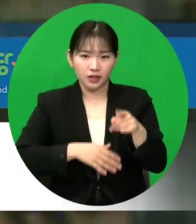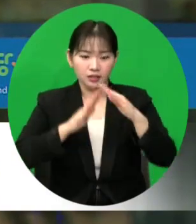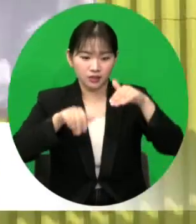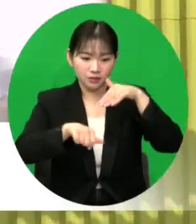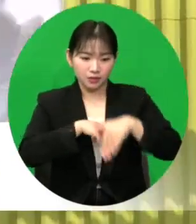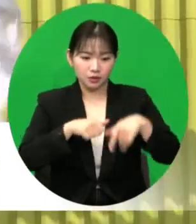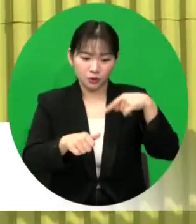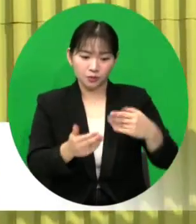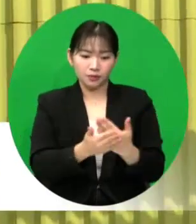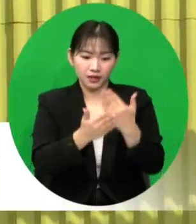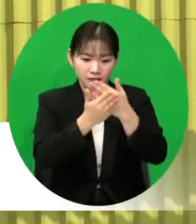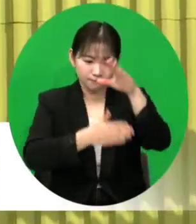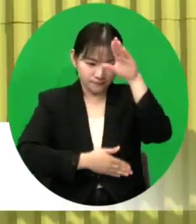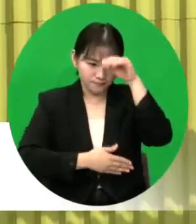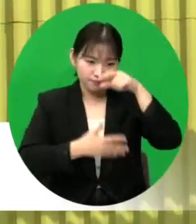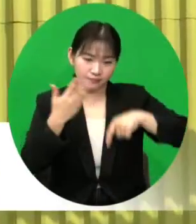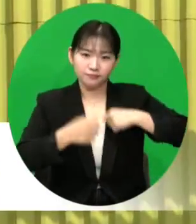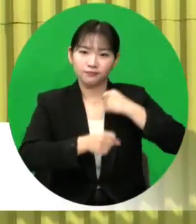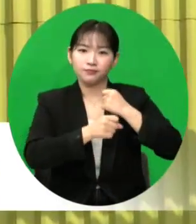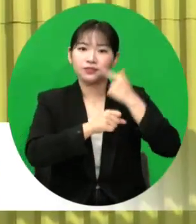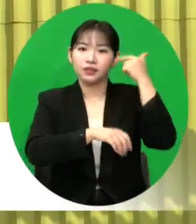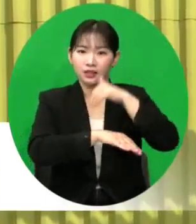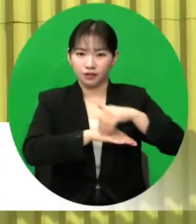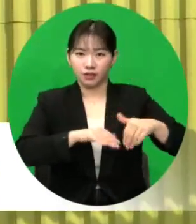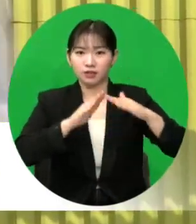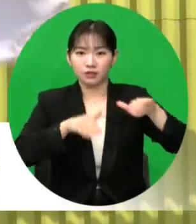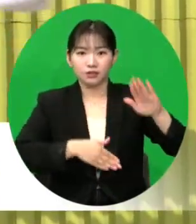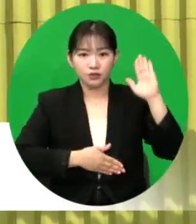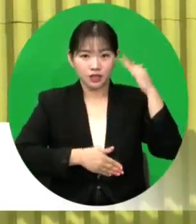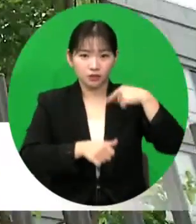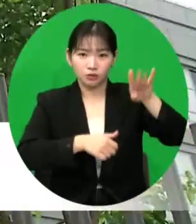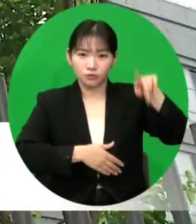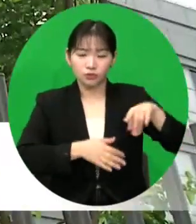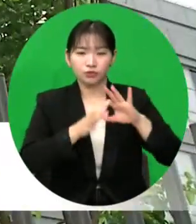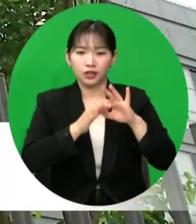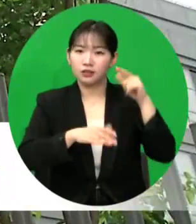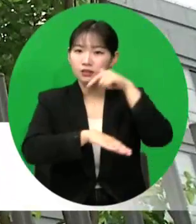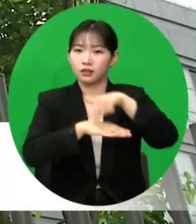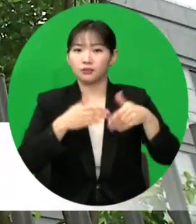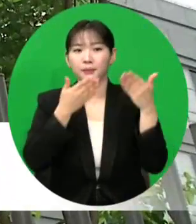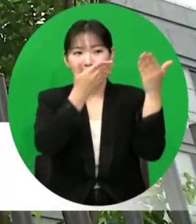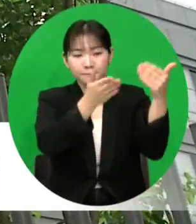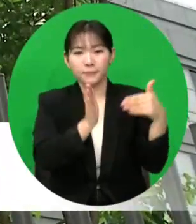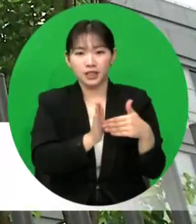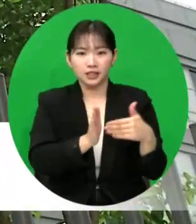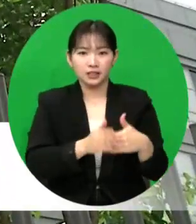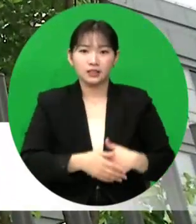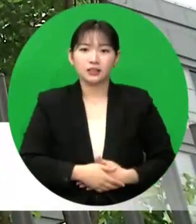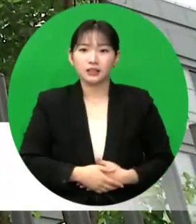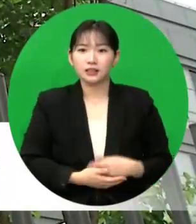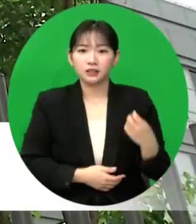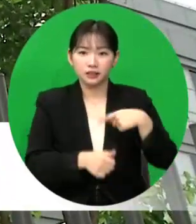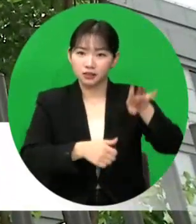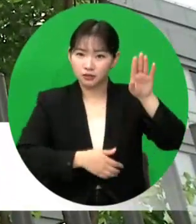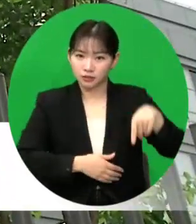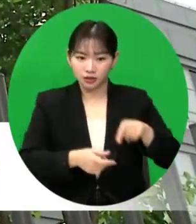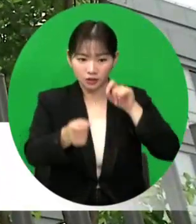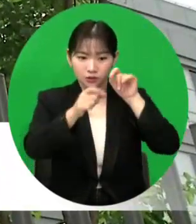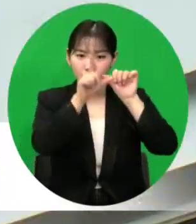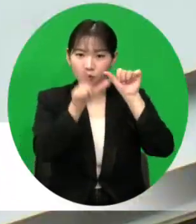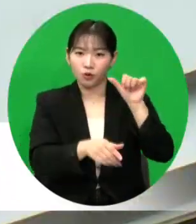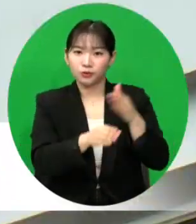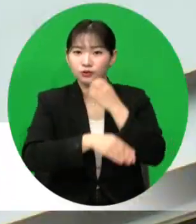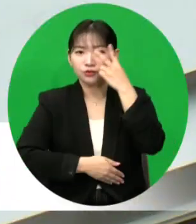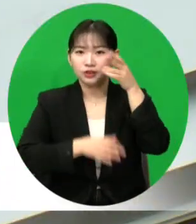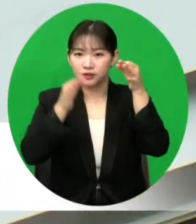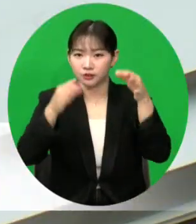발전 모델을 만들 예정이며 전라남도는 최근 교육부에 관련 계획을 제출했습니다 또 교육부가 오는 5월부터